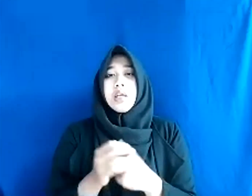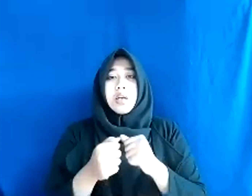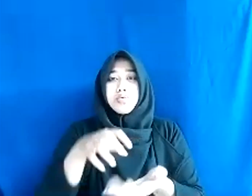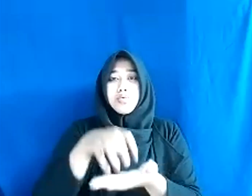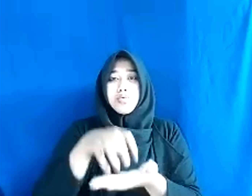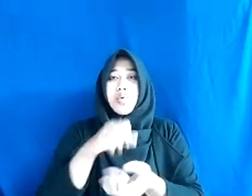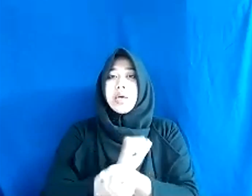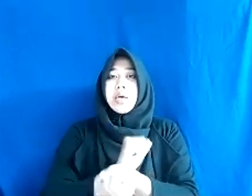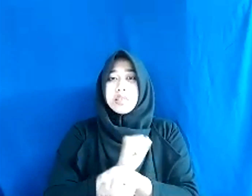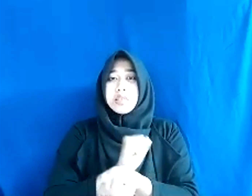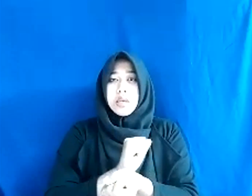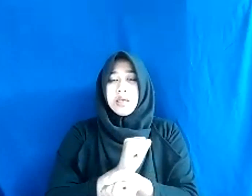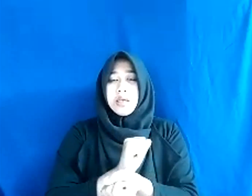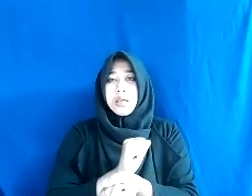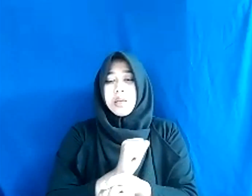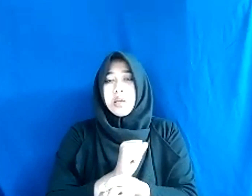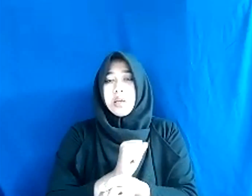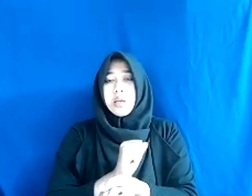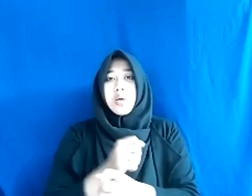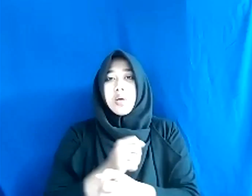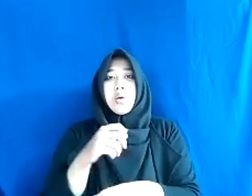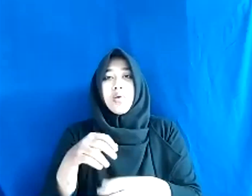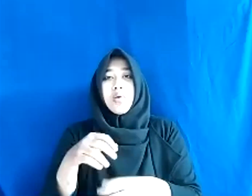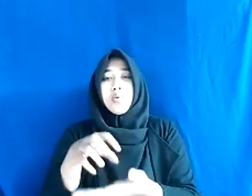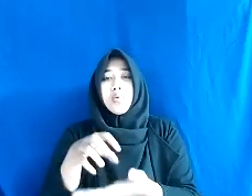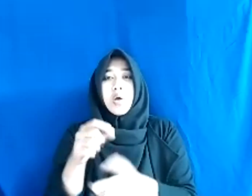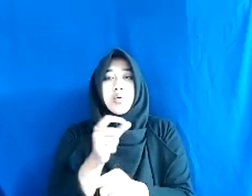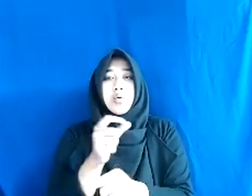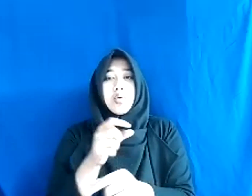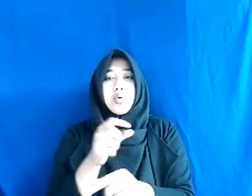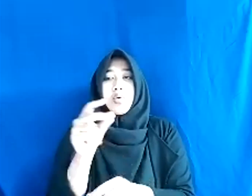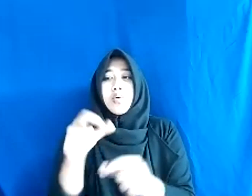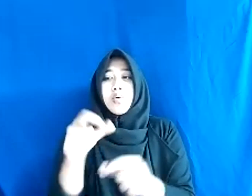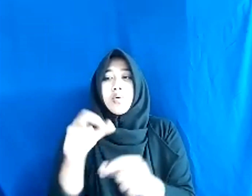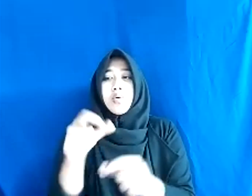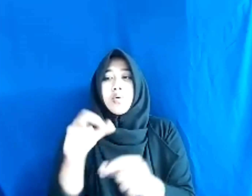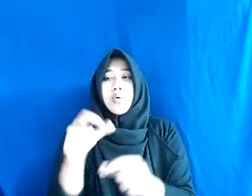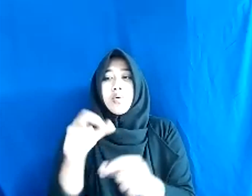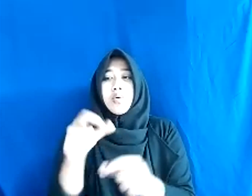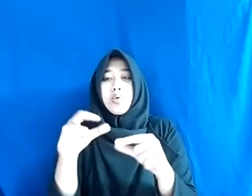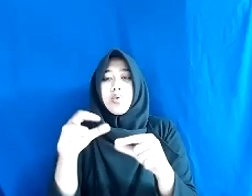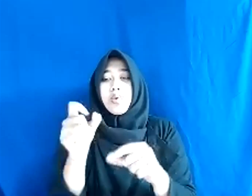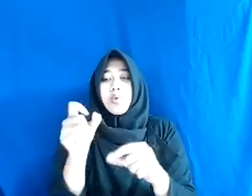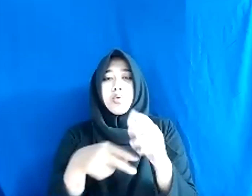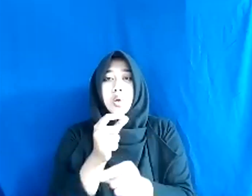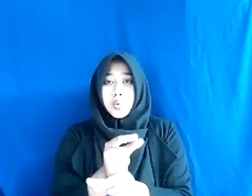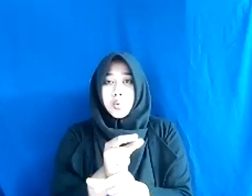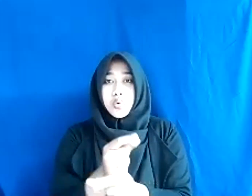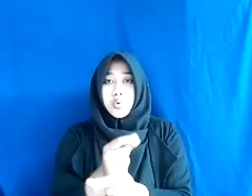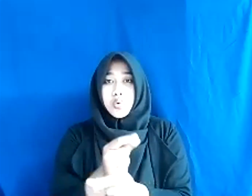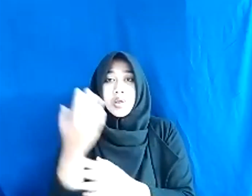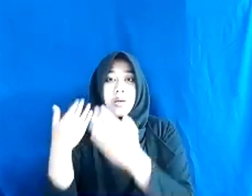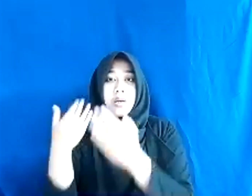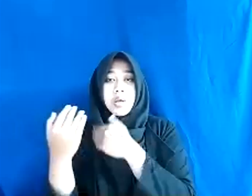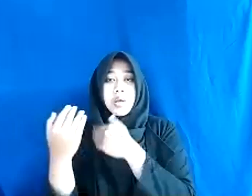kerja ke ruang guru ya bahasanya, yang kemarin diminta untuk UMKM itu mendownload itu, perlu saya